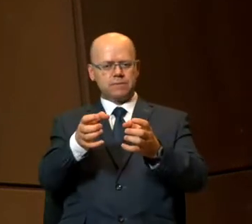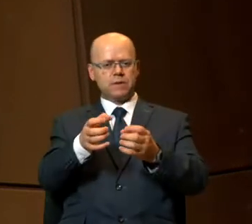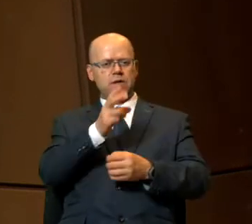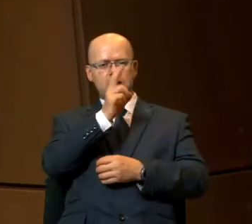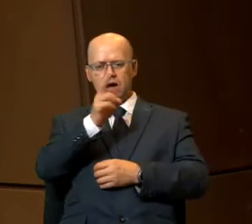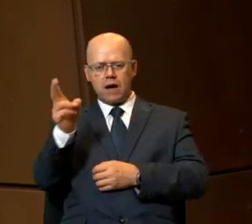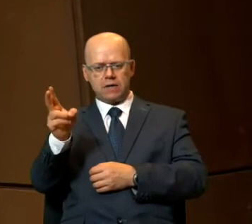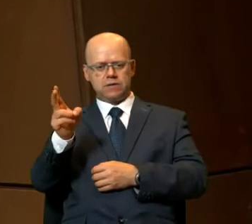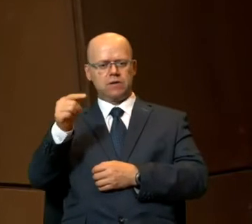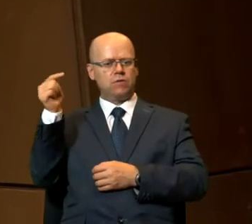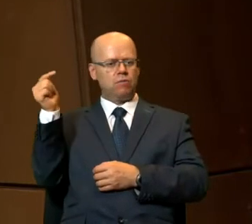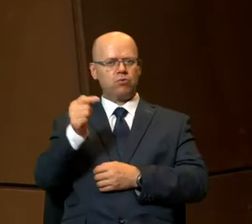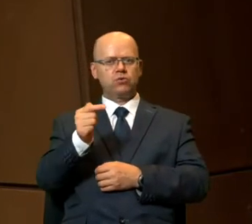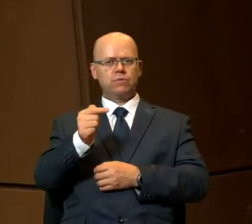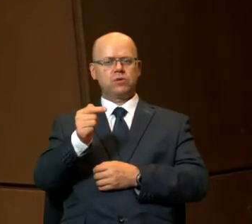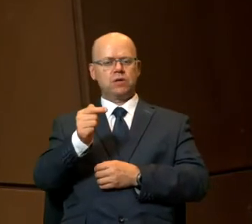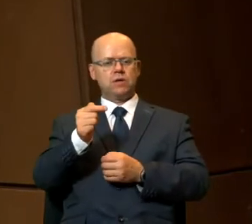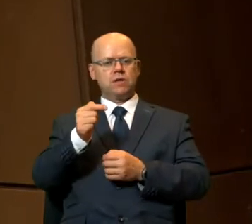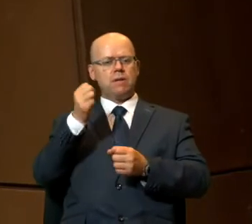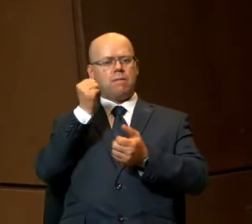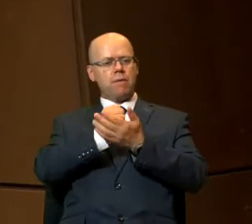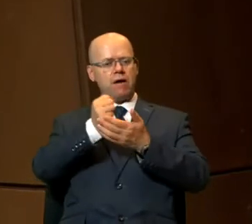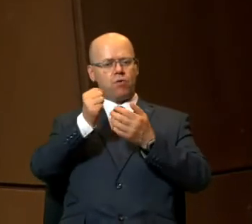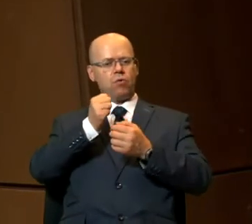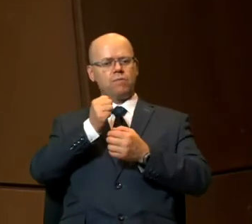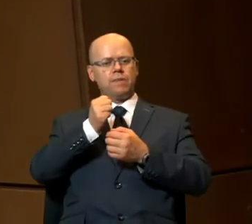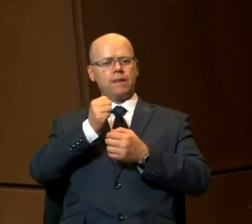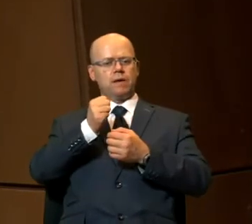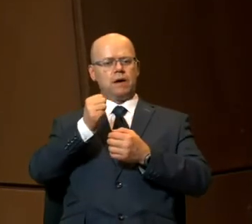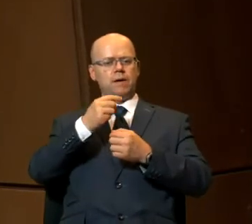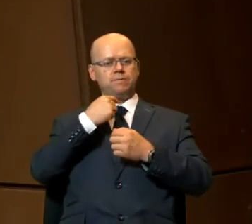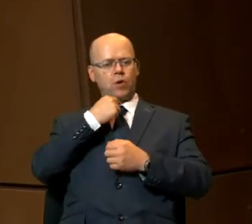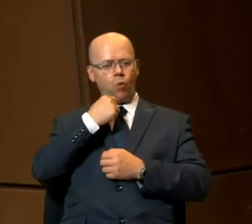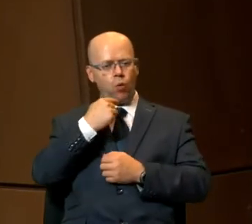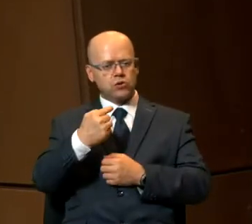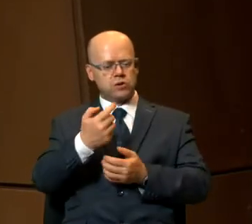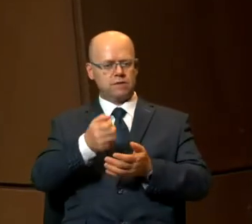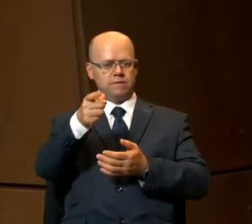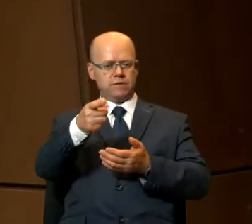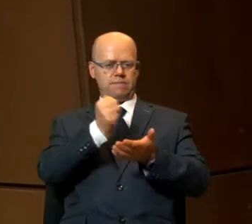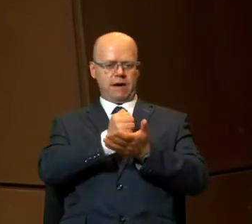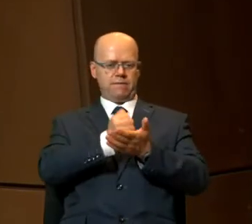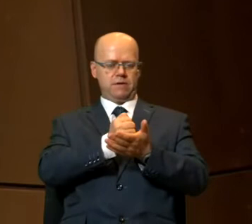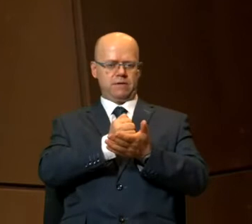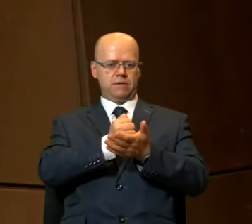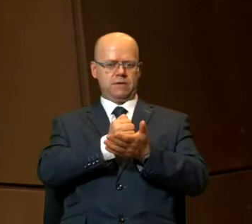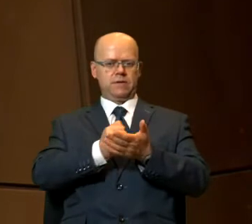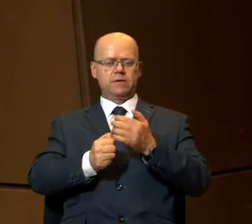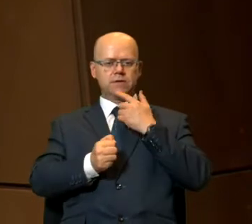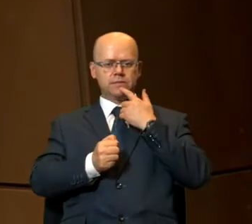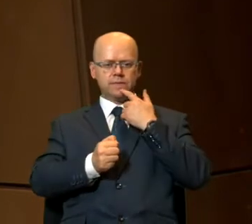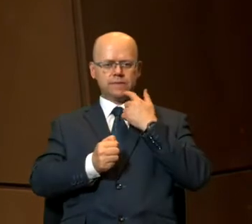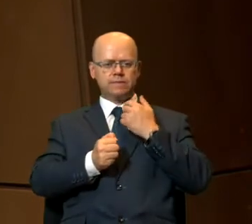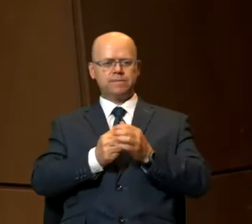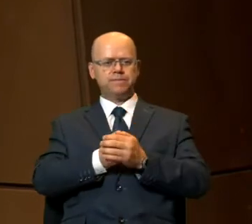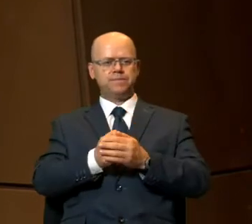więc polityka. Zapomnieliśmy o tym, wydaje mi się, że jest to bardzo proste spostrzeżenie. Również Hannah Arendt,